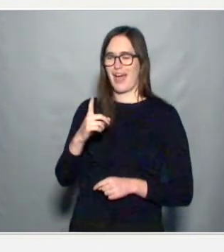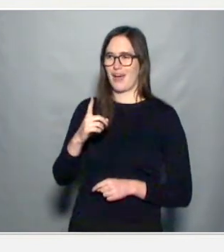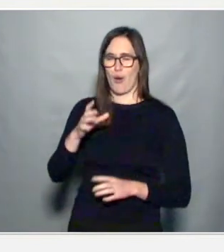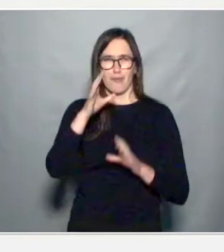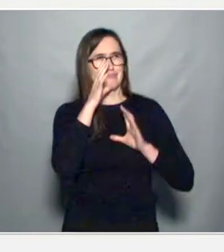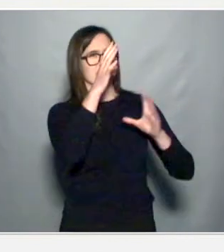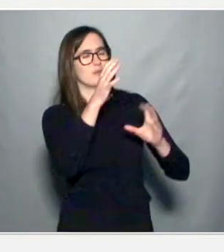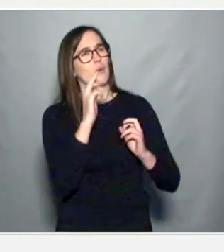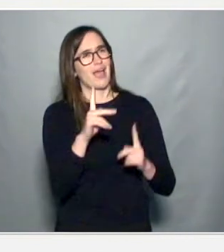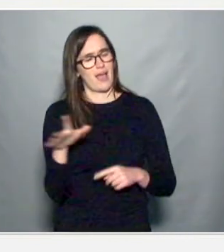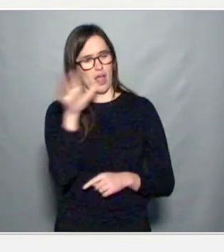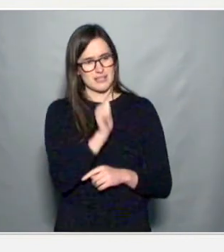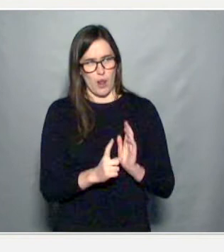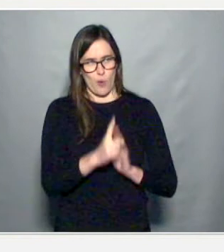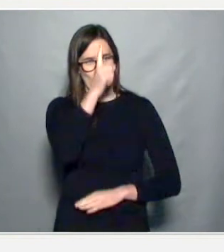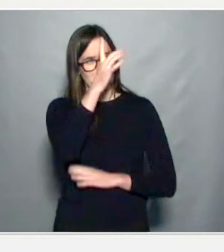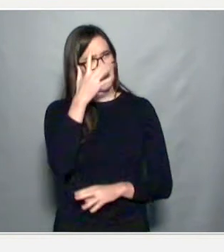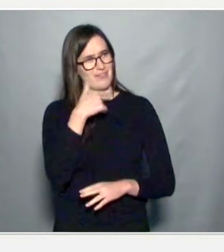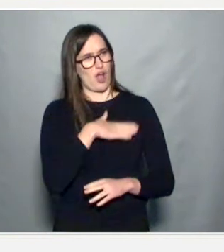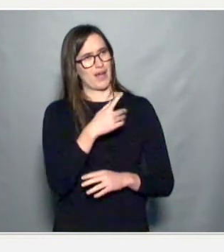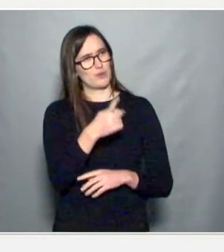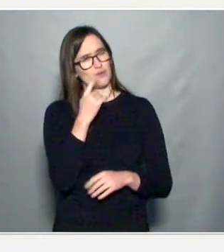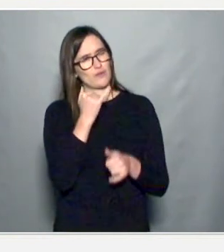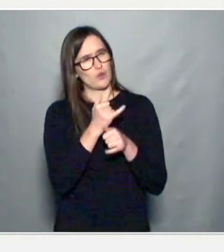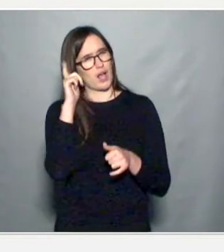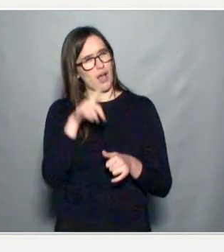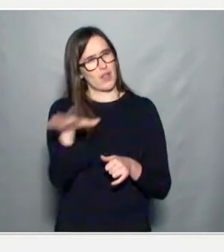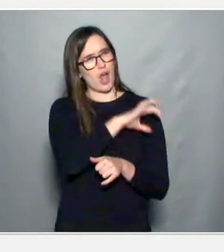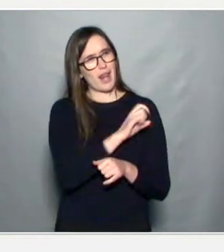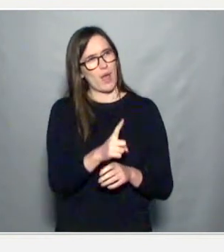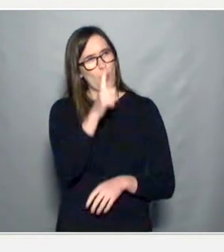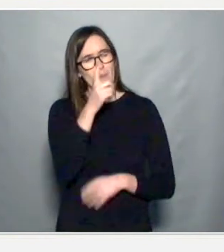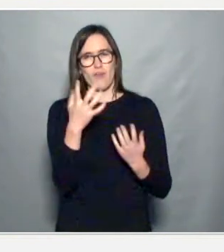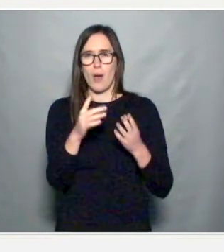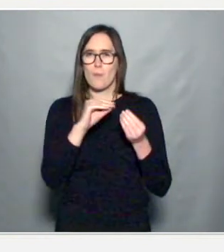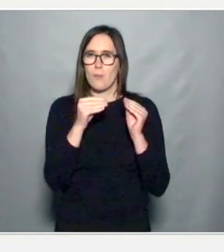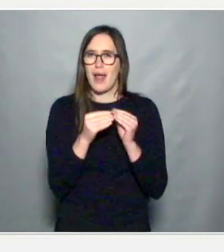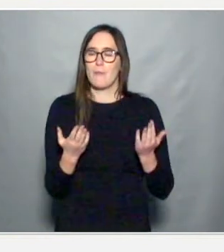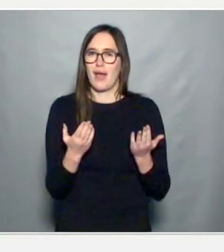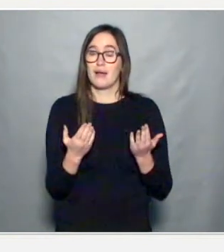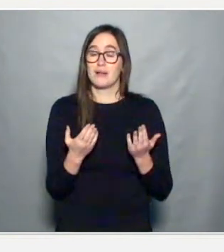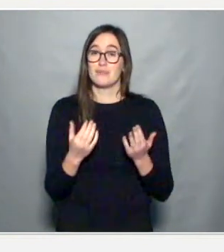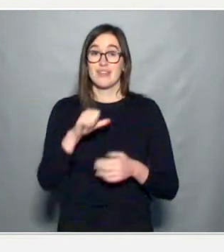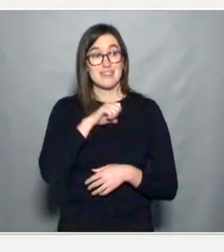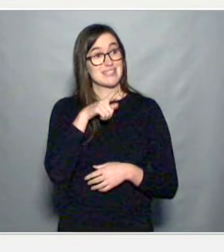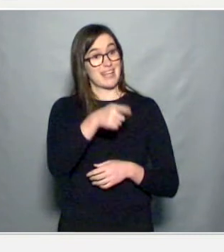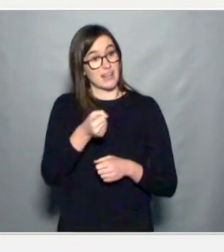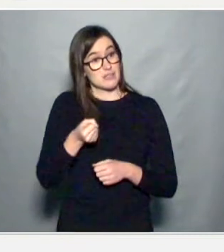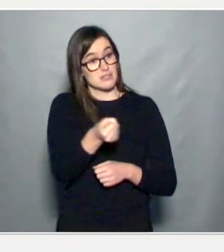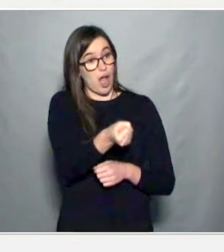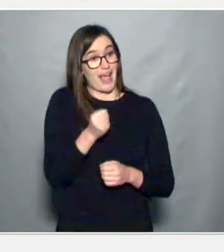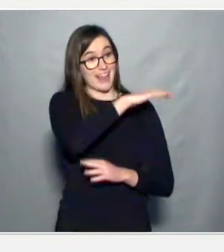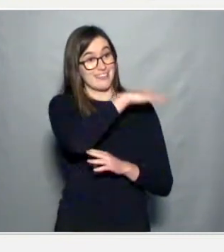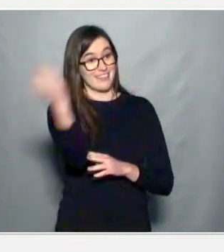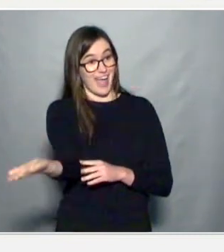ska upp i trädet. Vi har en utmaning. Hur får vi upp alla i trädet? Vad är problemet här? Om vi sågar ner skiten, då kan till och